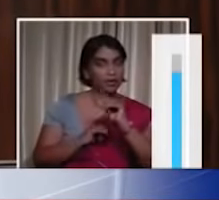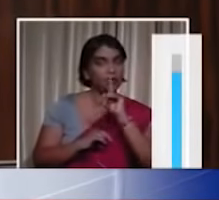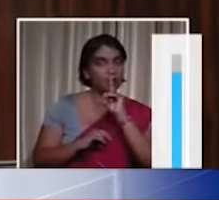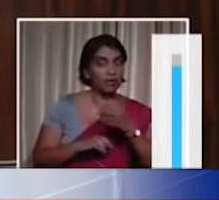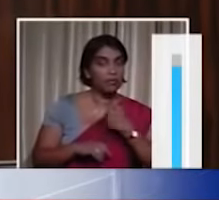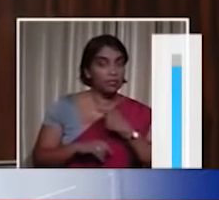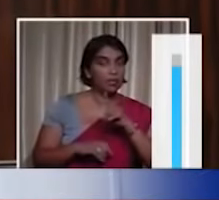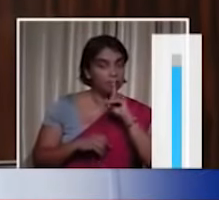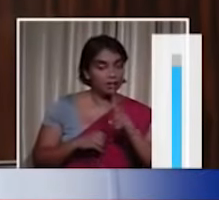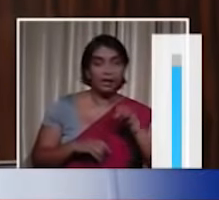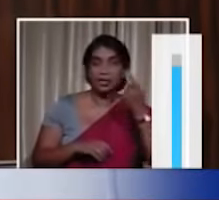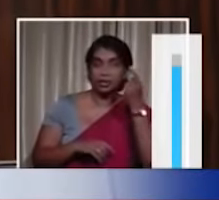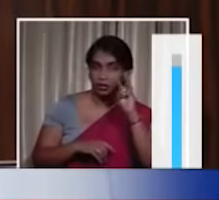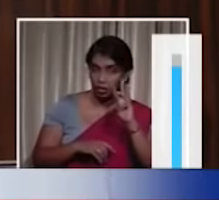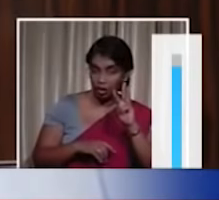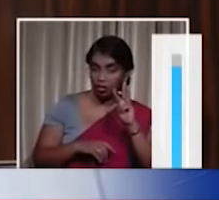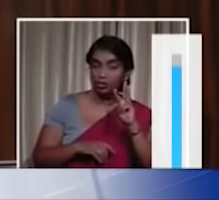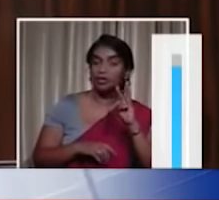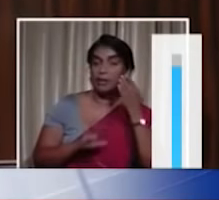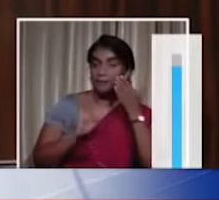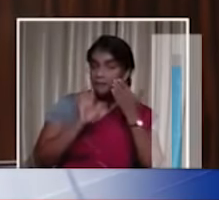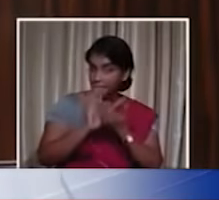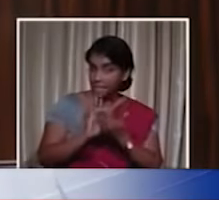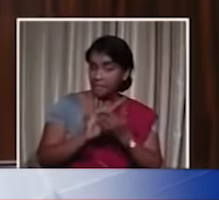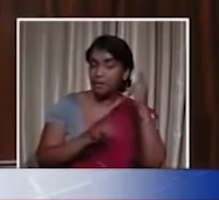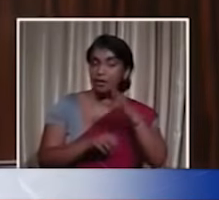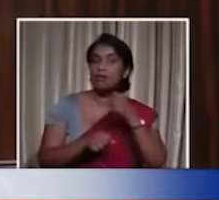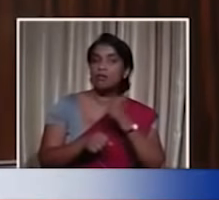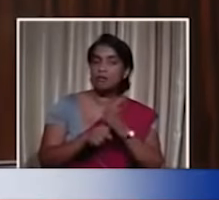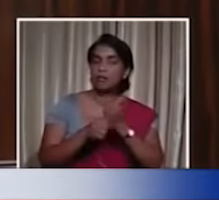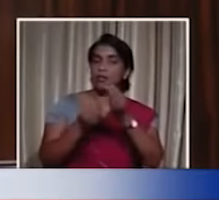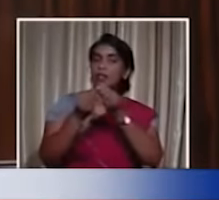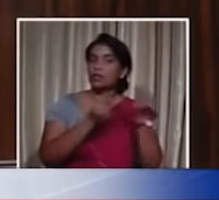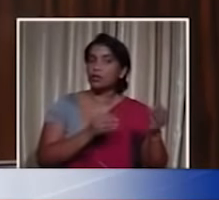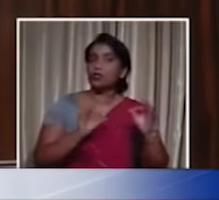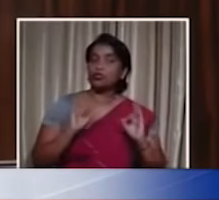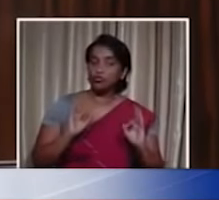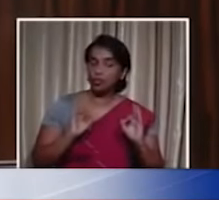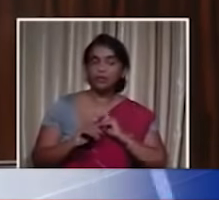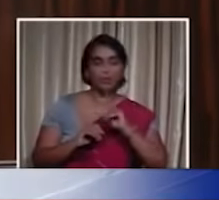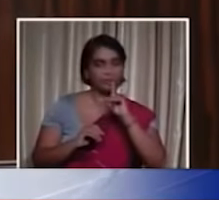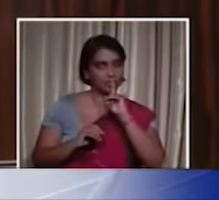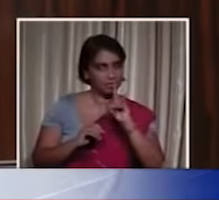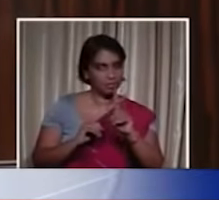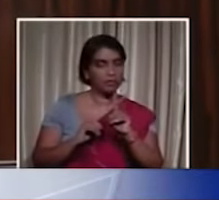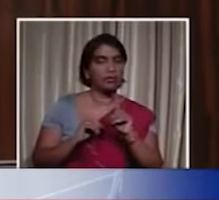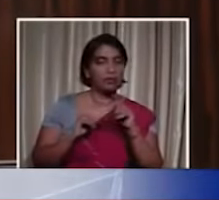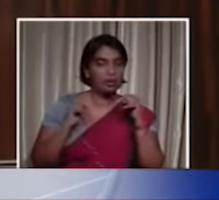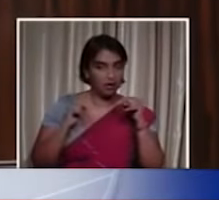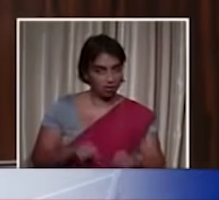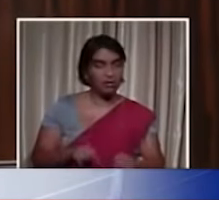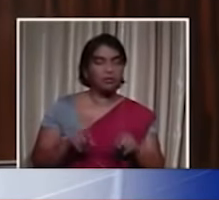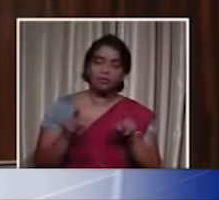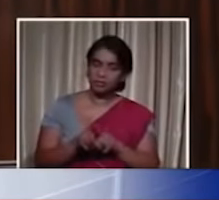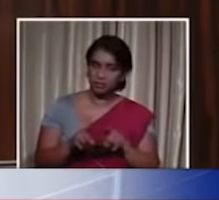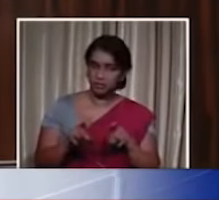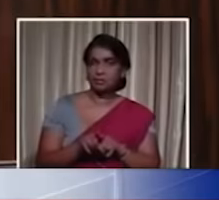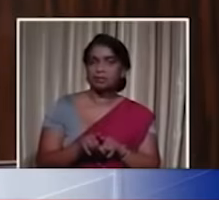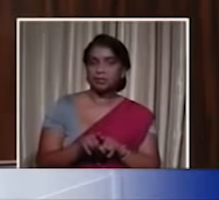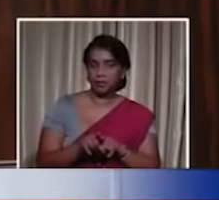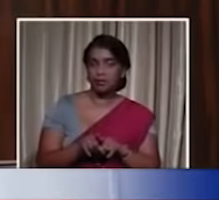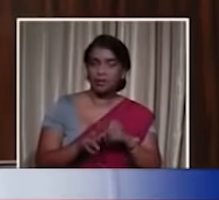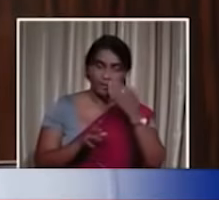அது இன்றும் செல்லுபடியாகும். தயவு செய்து 113 பெற்றுக்கொண்டு முன்னோக்கி செல்லுங்கள். ஜனாதிபதியை பதவி விலகுமாறு கோருவதற்கு நாடாளுமன்றத்தில்